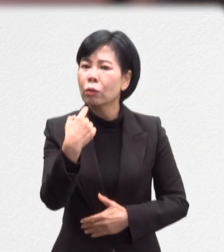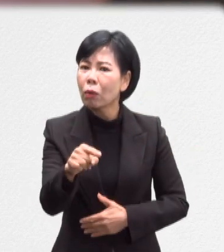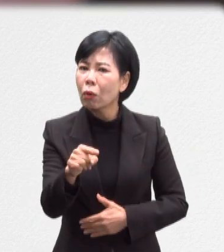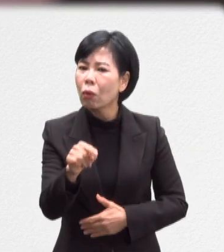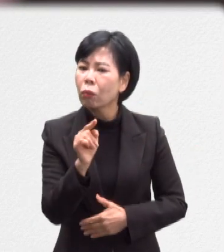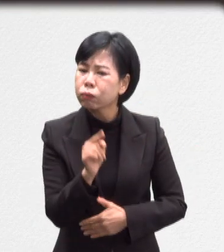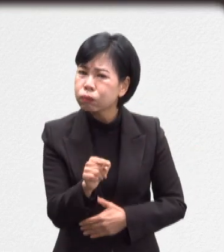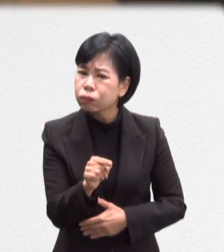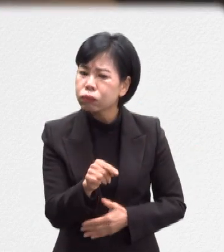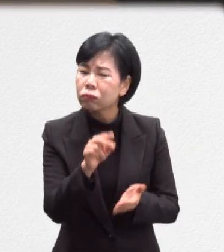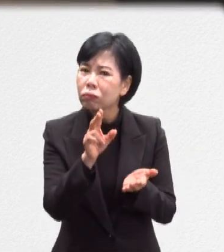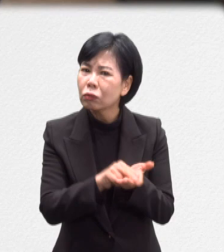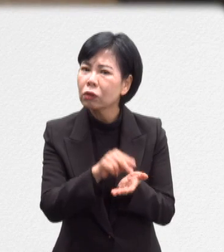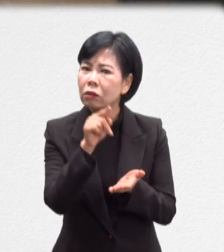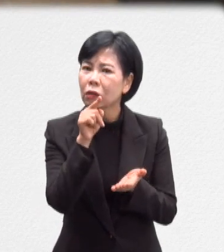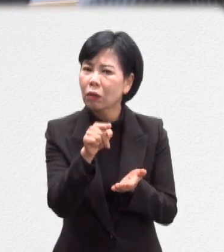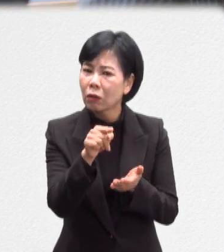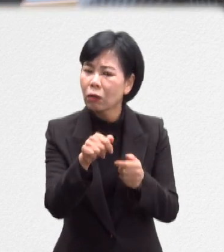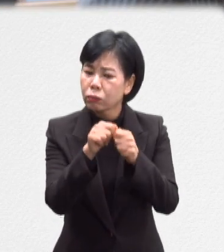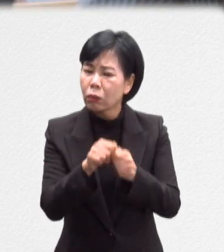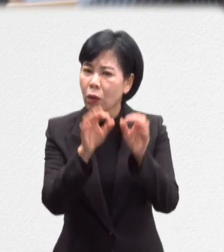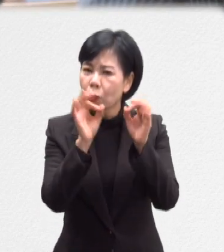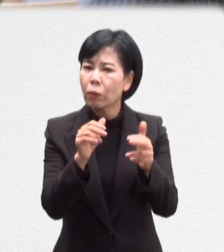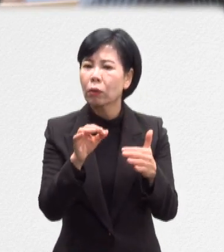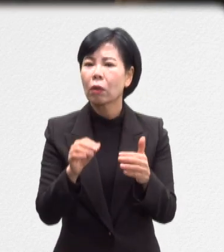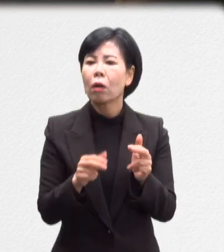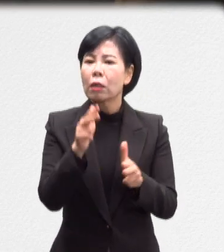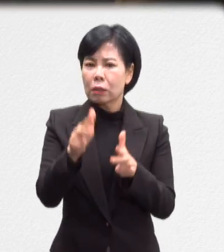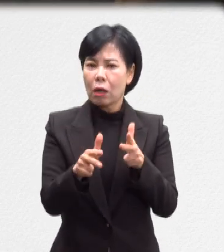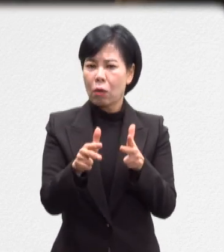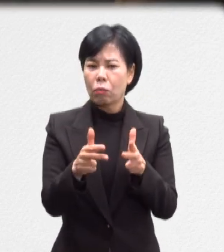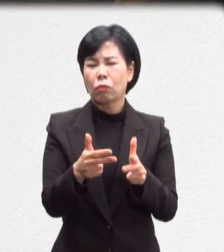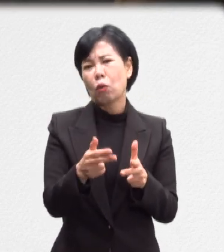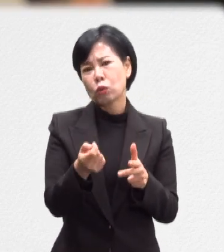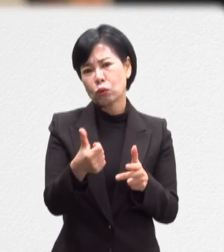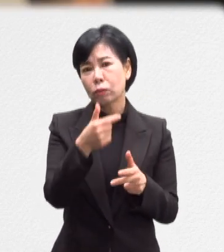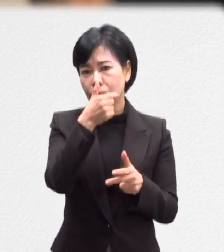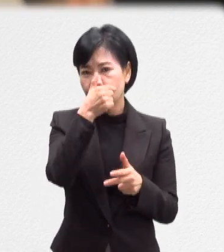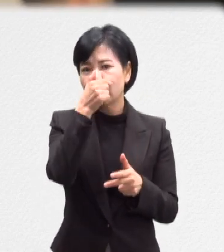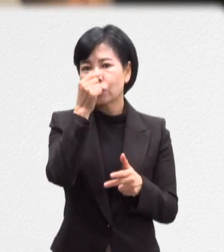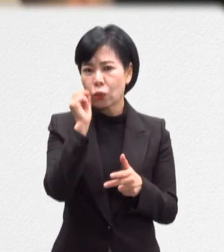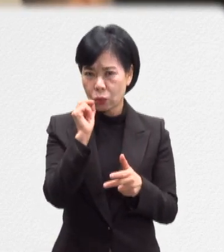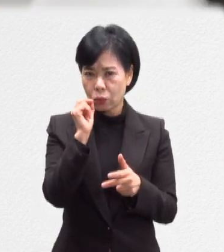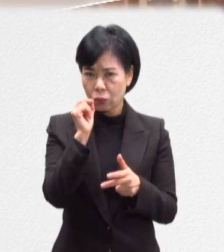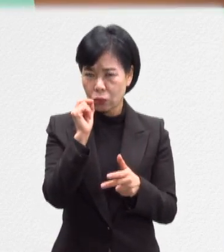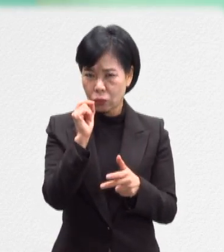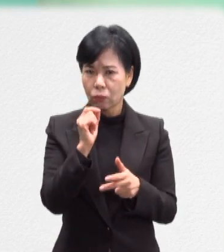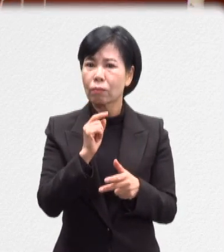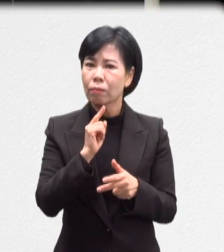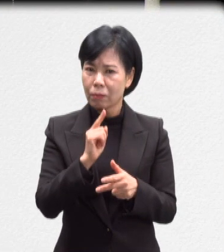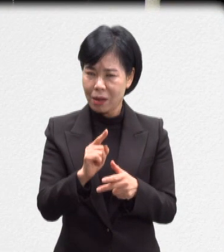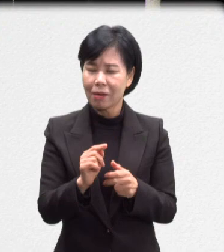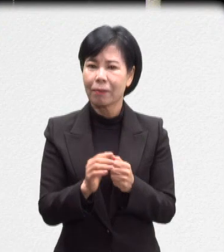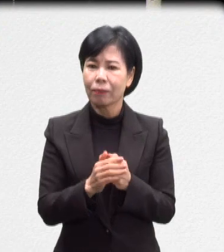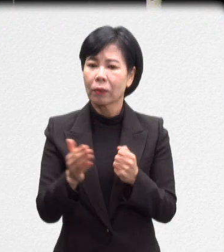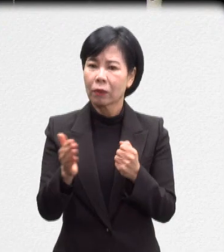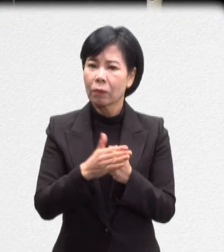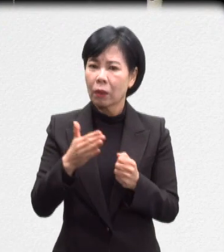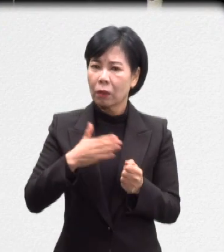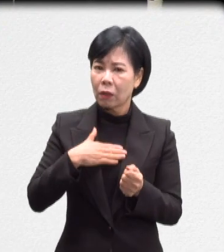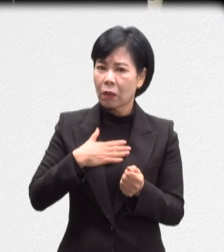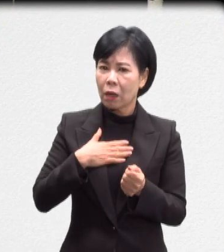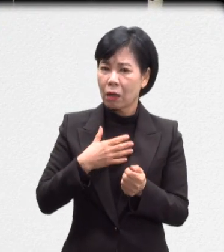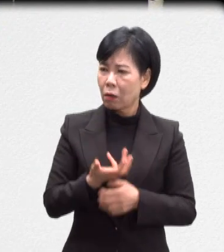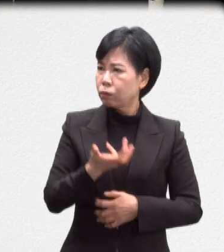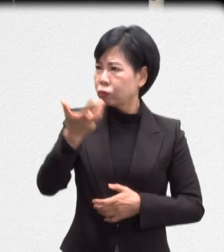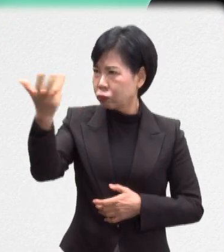하는 실질적인 사업과 내용들이 좀 더 부족했던 것이 이번에 좀 드러난 게 아닌가 싶습니다. 내가 육지에 돈